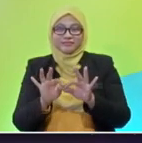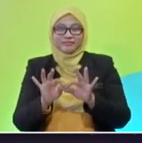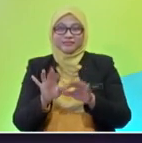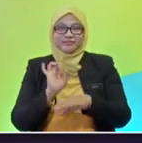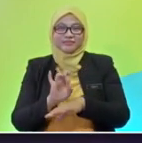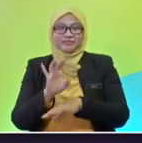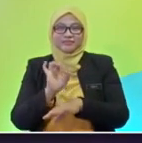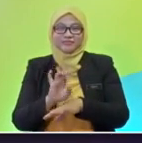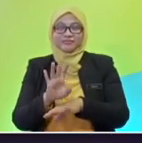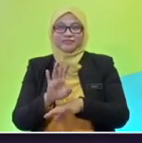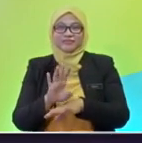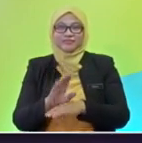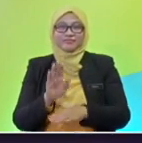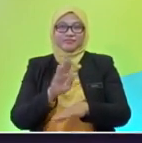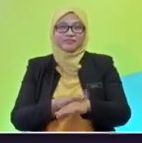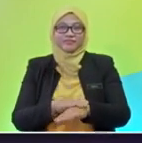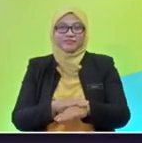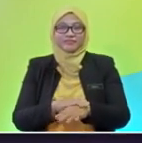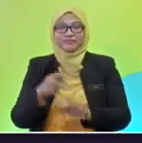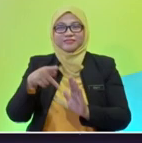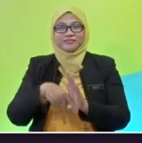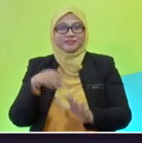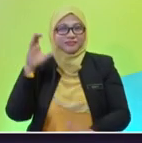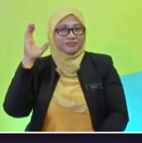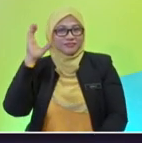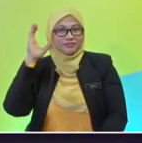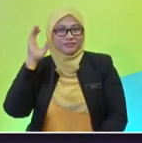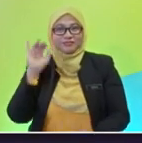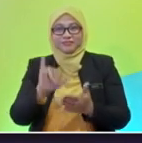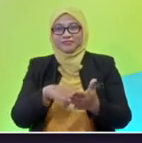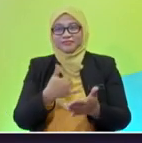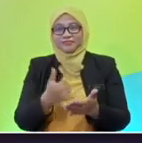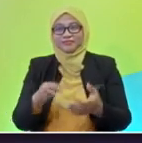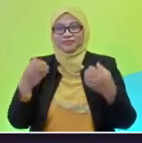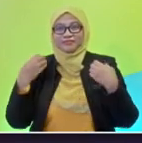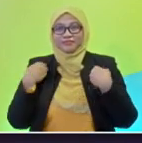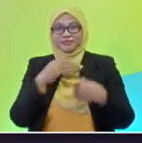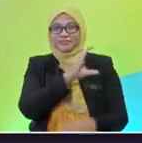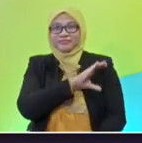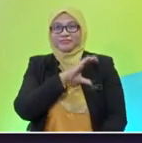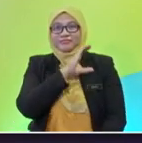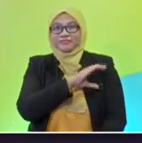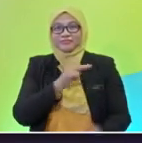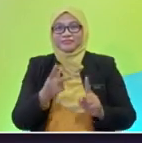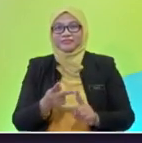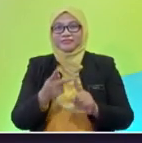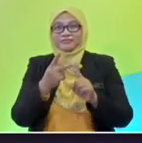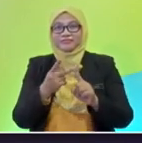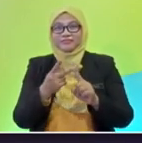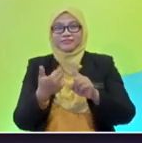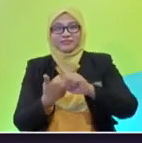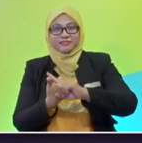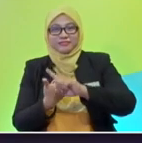nasihat kepada pendengar. Syair ini dia ada ciri-ciri khas dia yang tersendiri. Okey, yang pertama, rima